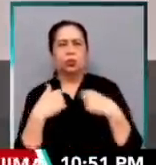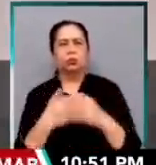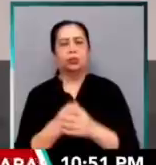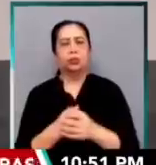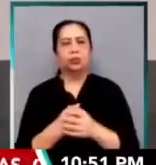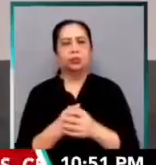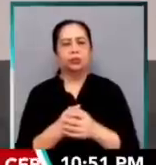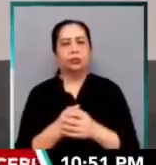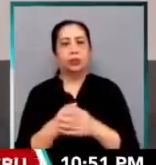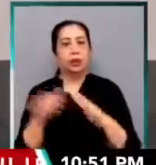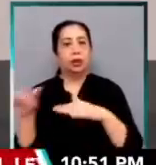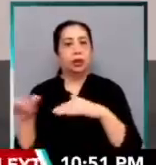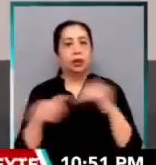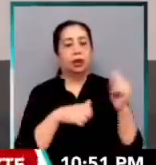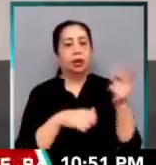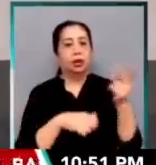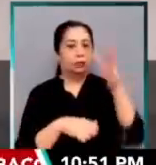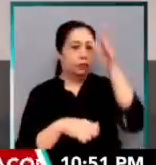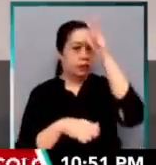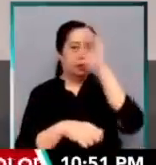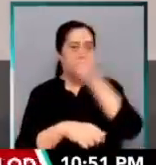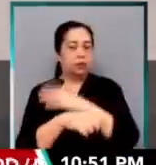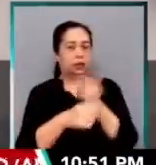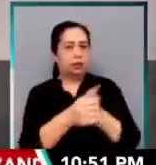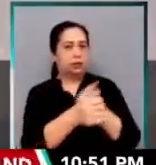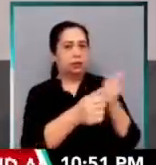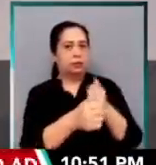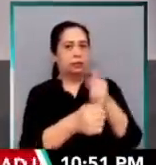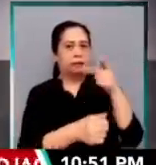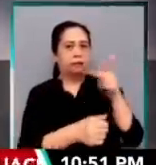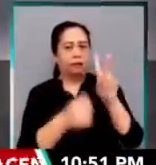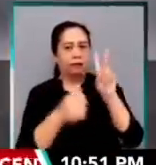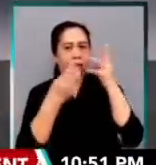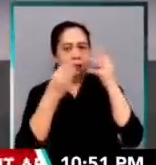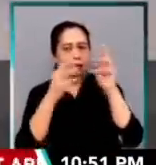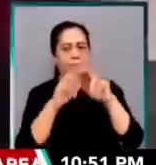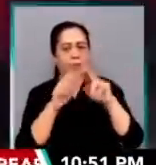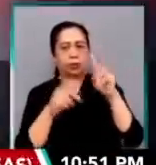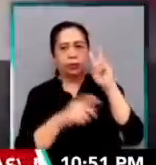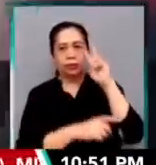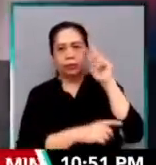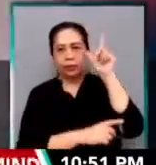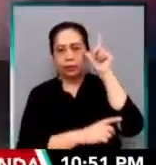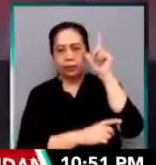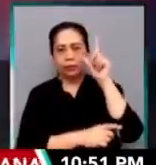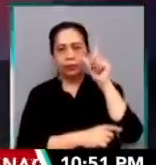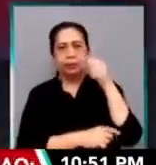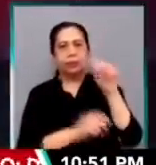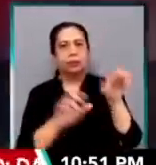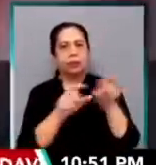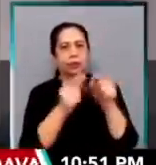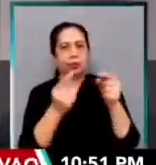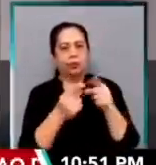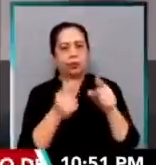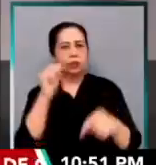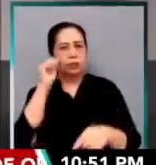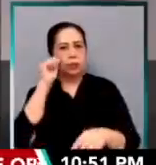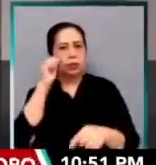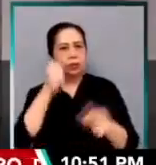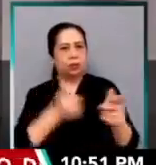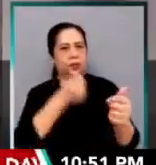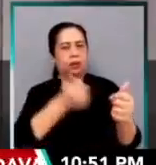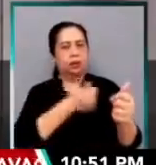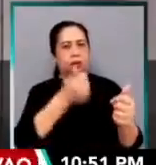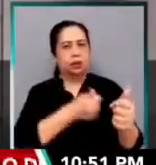Pag-alis daw ng mag-ama, hinabol sila ni Vice Mayor Vicentito Lazo, kapartido ni Alcid, hanggang sa